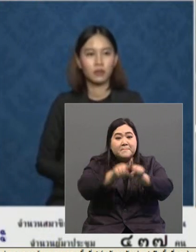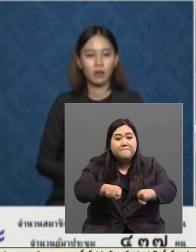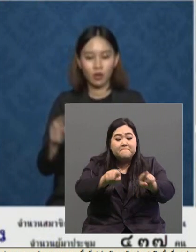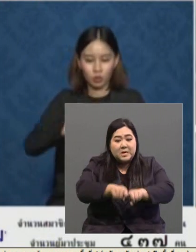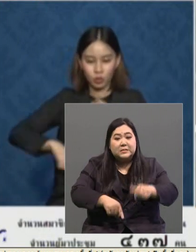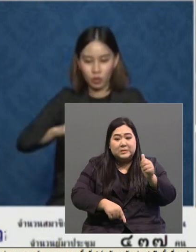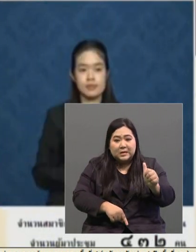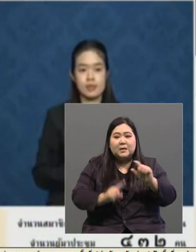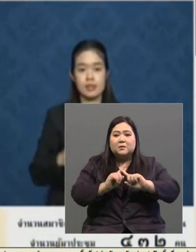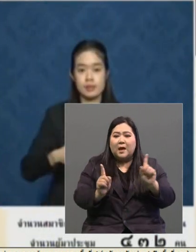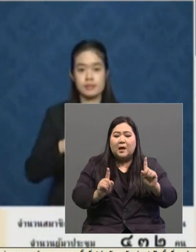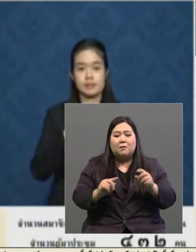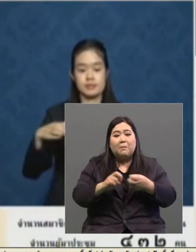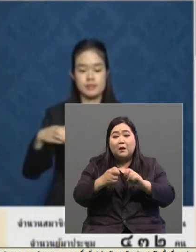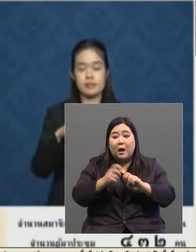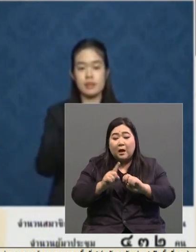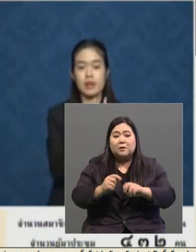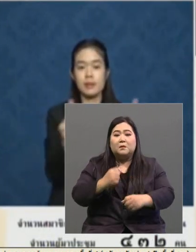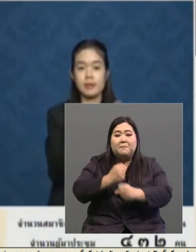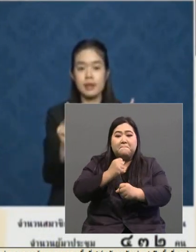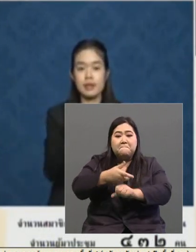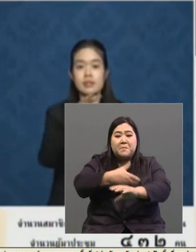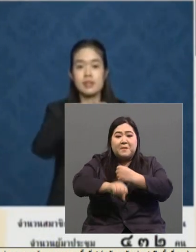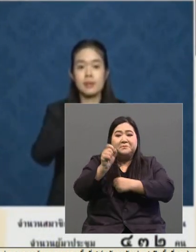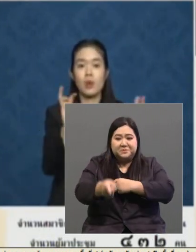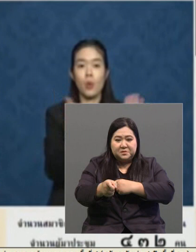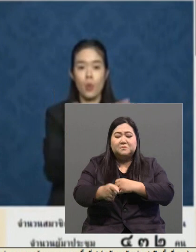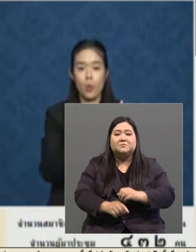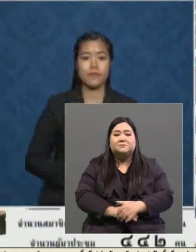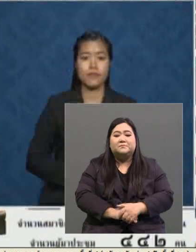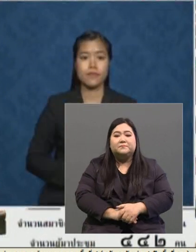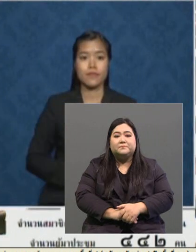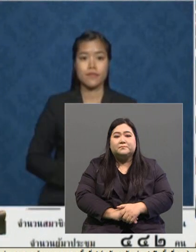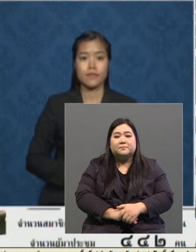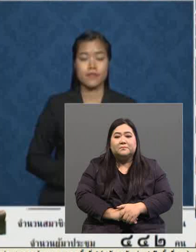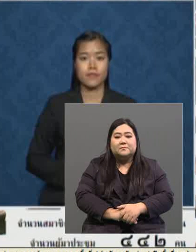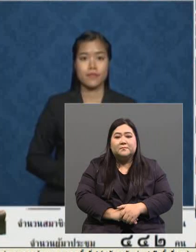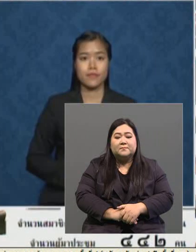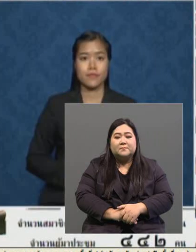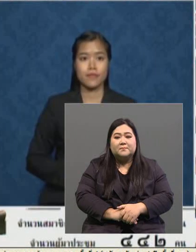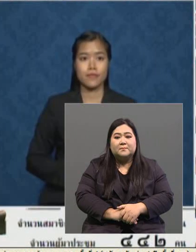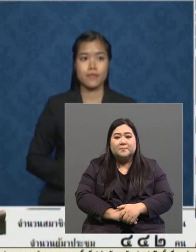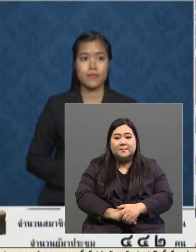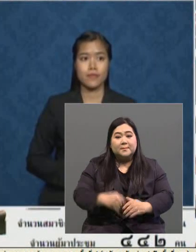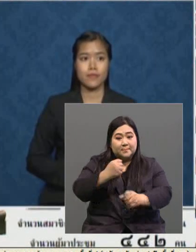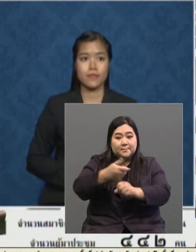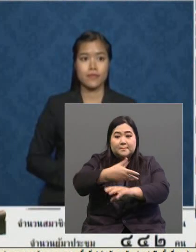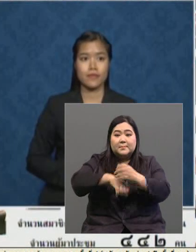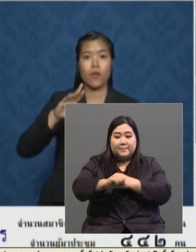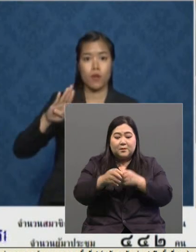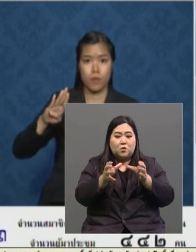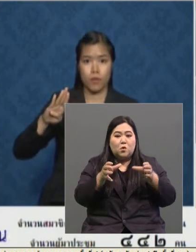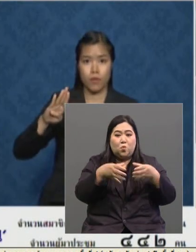จะท้วงติงในเรื่องของเวลาการปฏิบัติเมื่อสักครู่เครูทอย่างที่บอกไปครูฮะอันนี้หมออ๋องอ่ะคือการปฏิบัติ